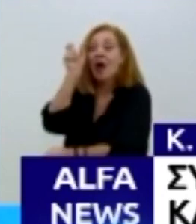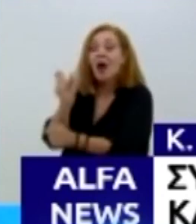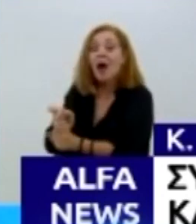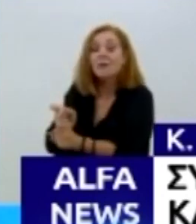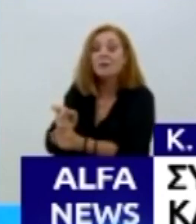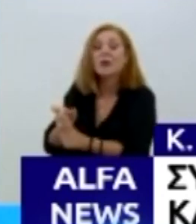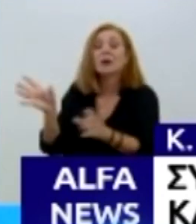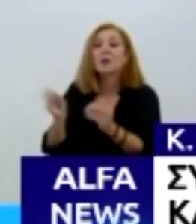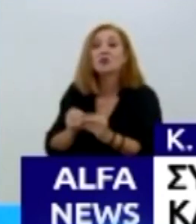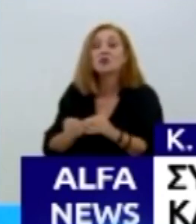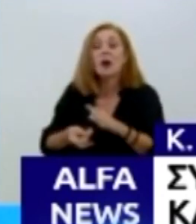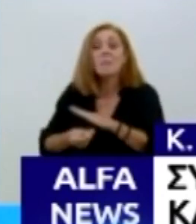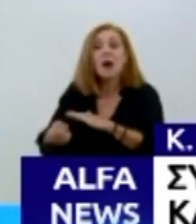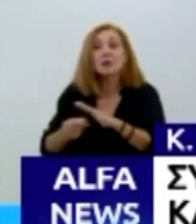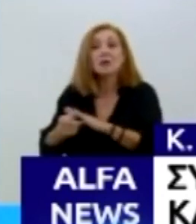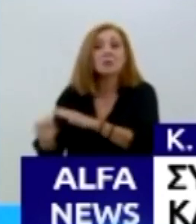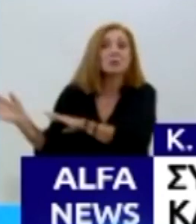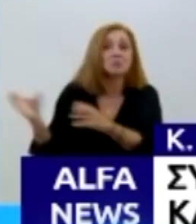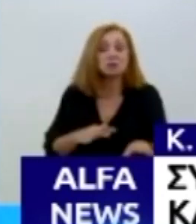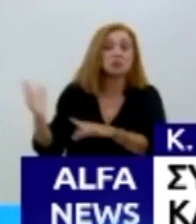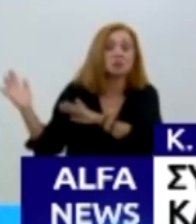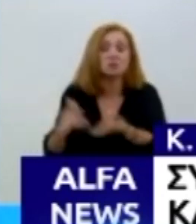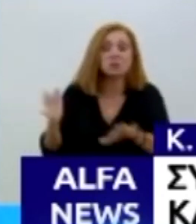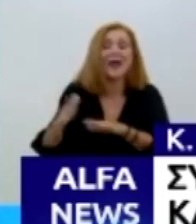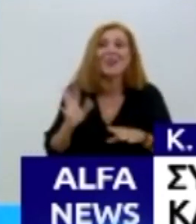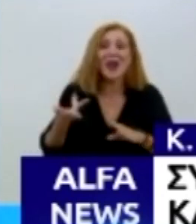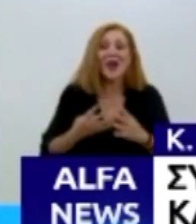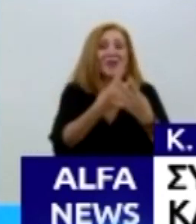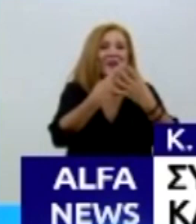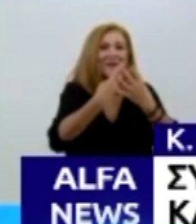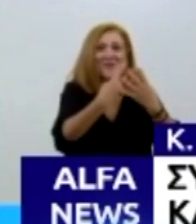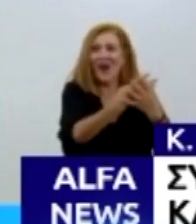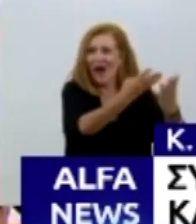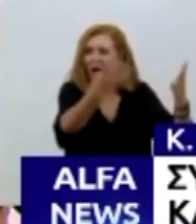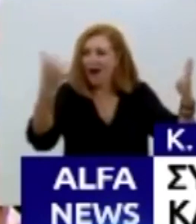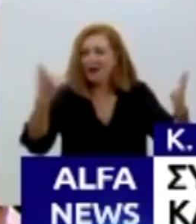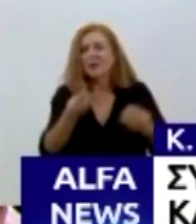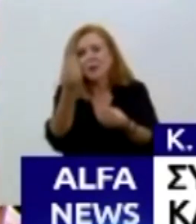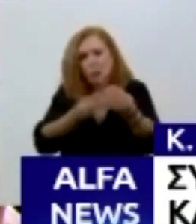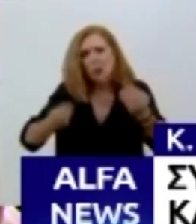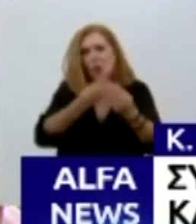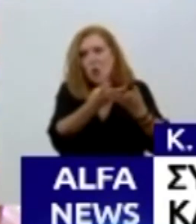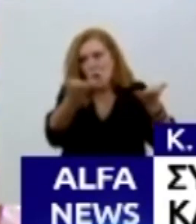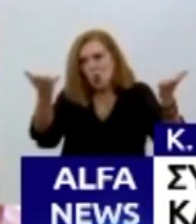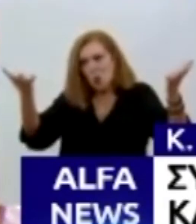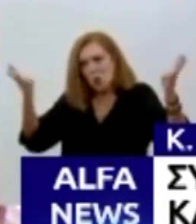στις μεταναστευτικές ροές. Με λίγα λόγια, η επέκταση του φράχτη συνεχίζεται και θα ολοκληρωθεί.